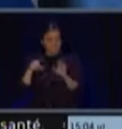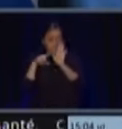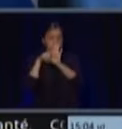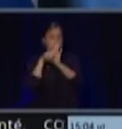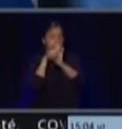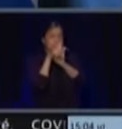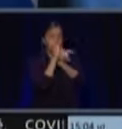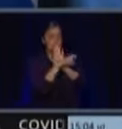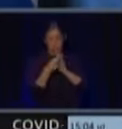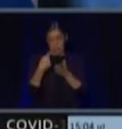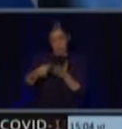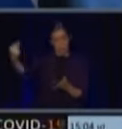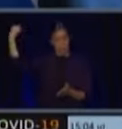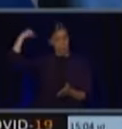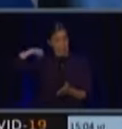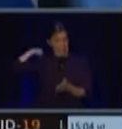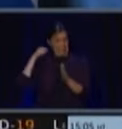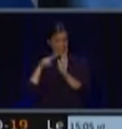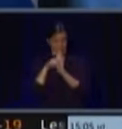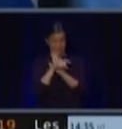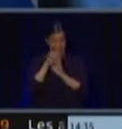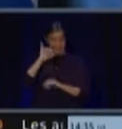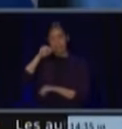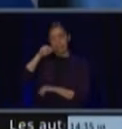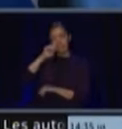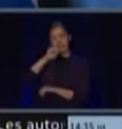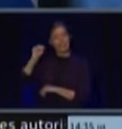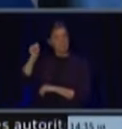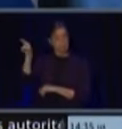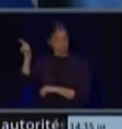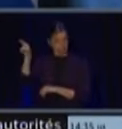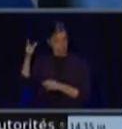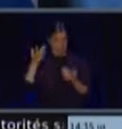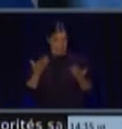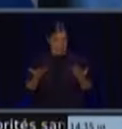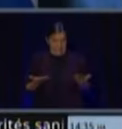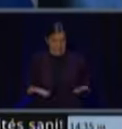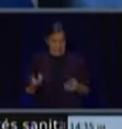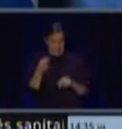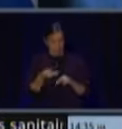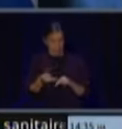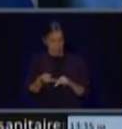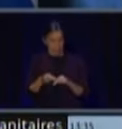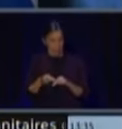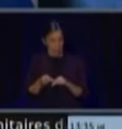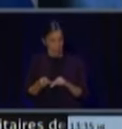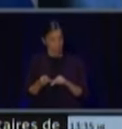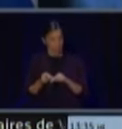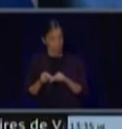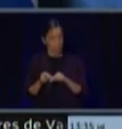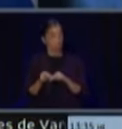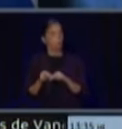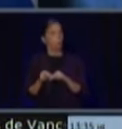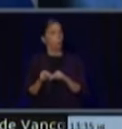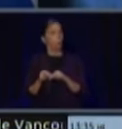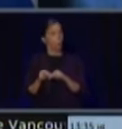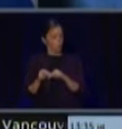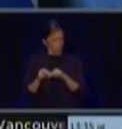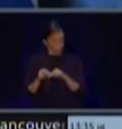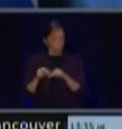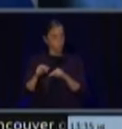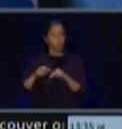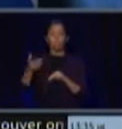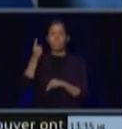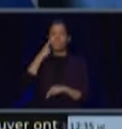et qui vont être mises à jour cette semaine, jeudi, vous allez voir clairement que d'ici quelques jours,